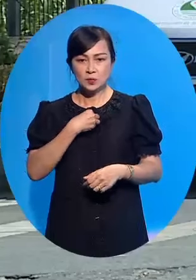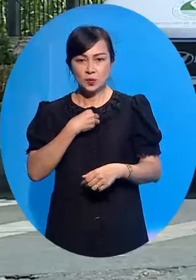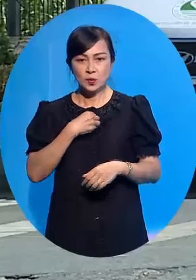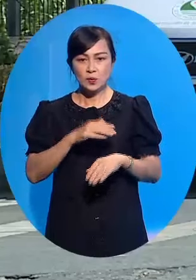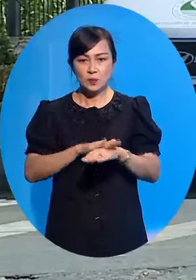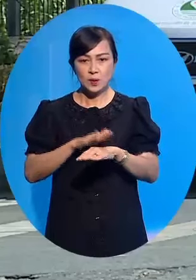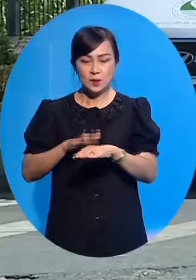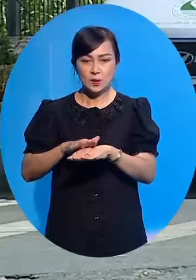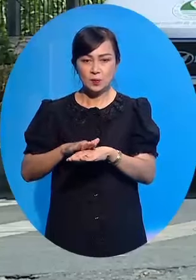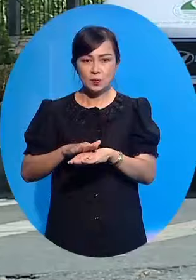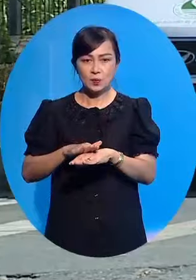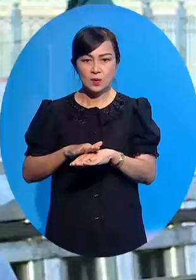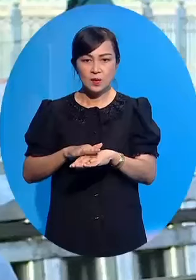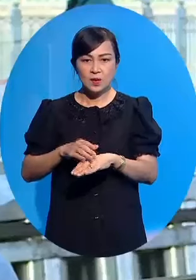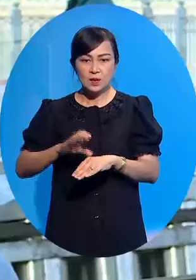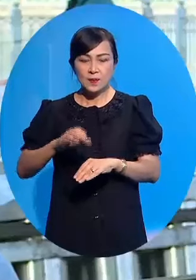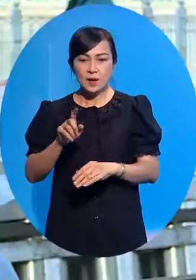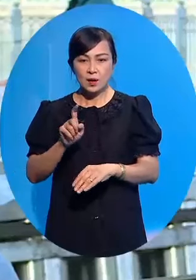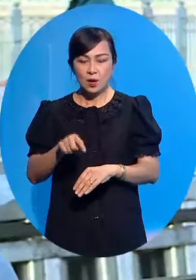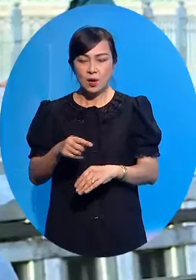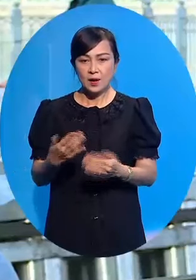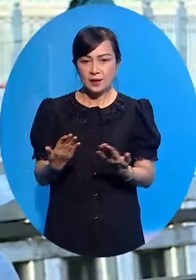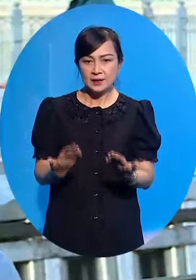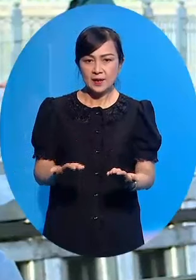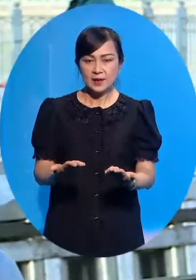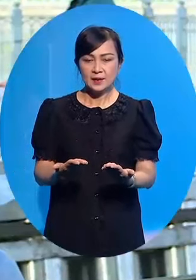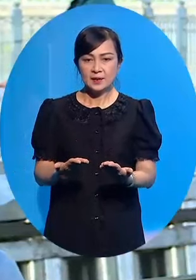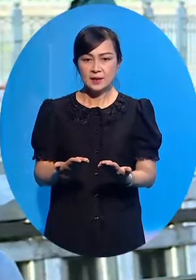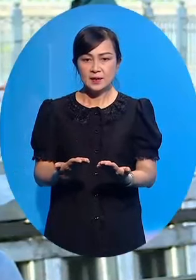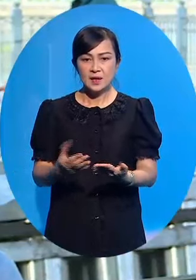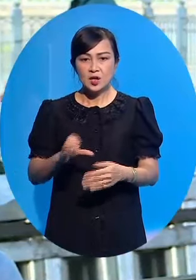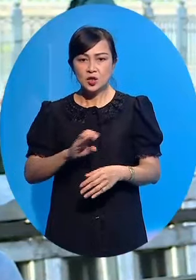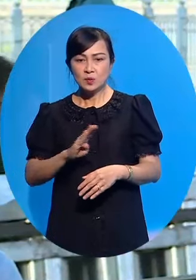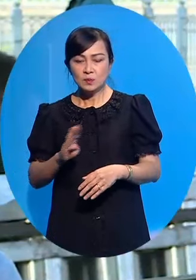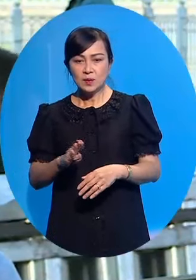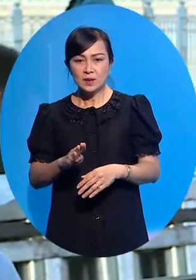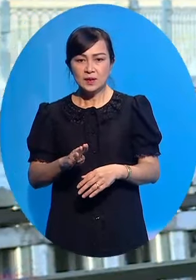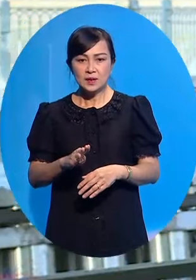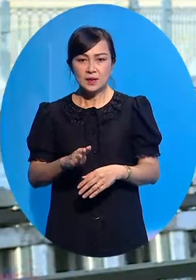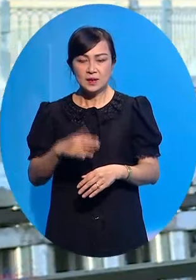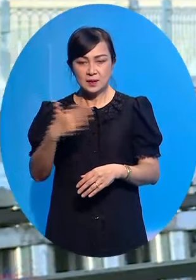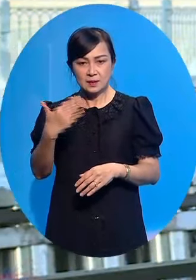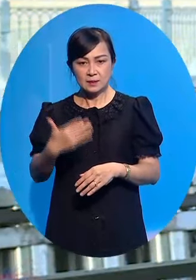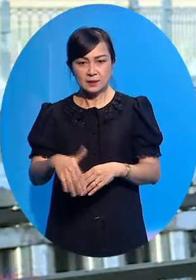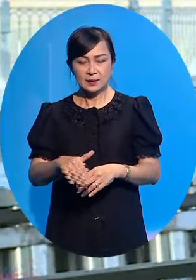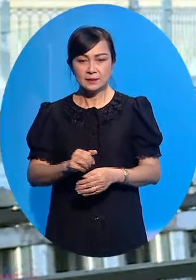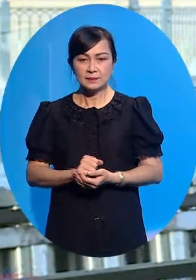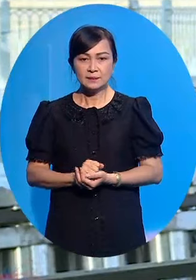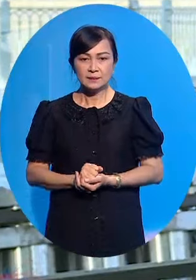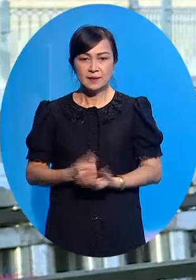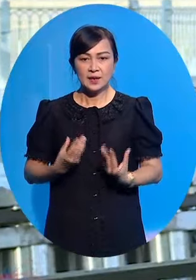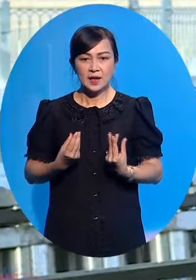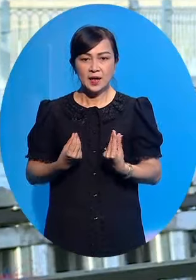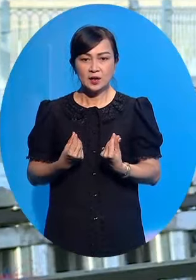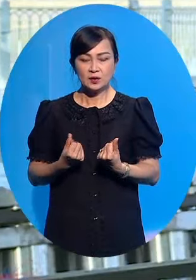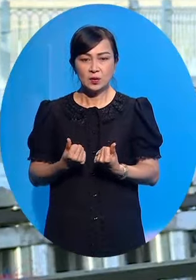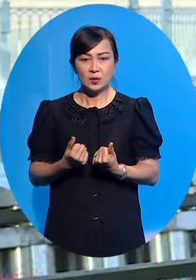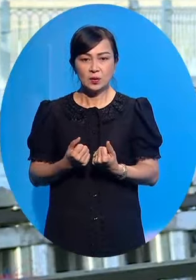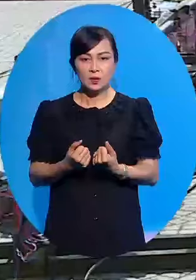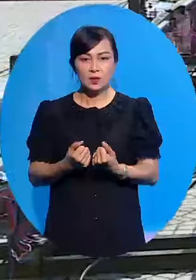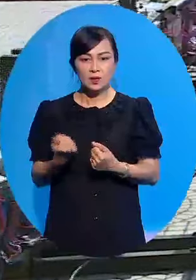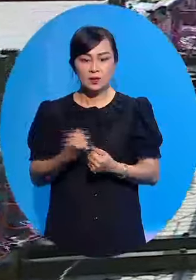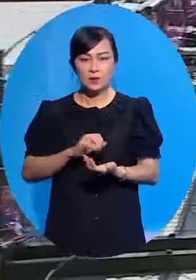động hết các trang thiết bị hiện có. Cho đến nay thì là công tác chuẩn bị đã cơ bản hoàn tất, là công tác an toàn đã